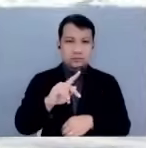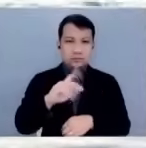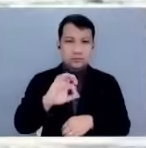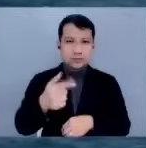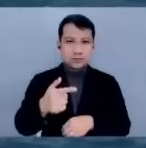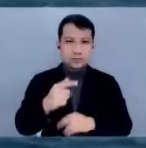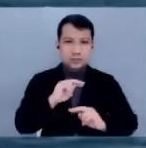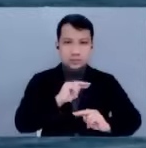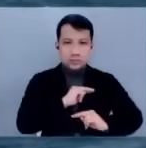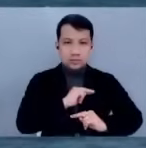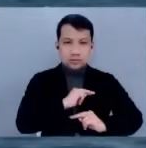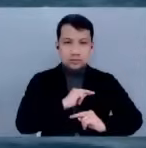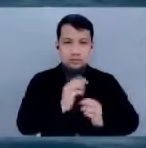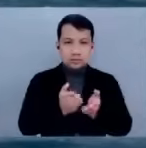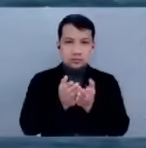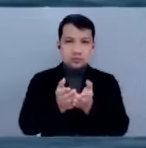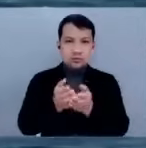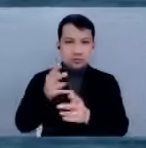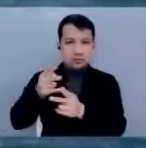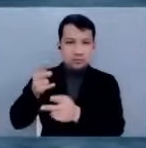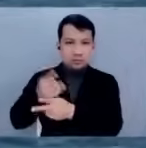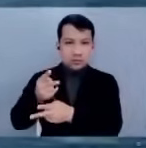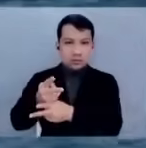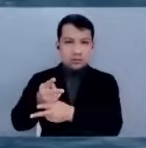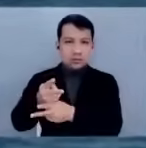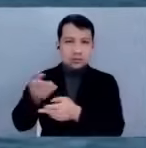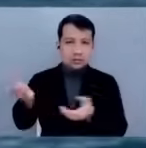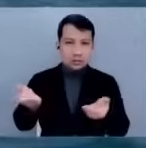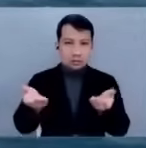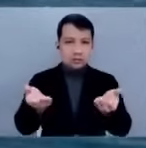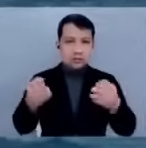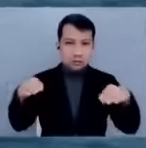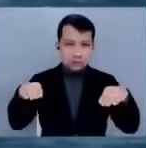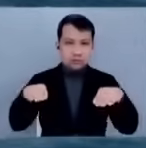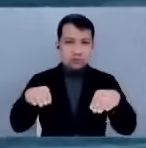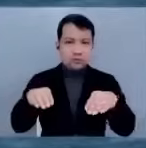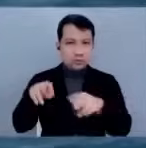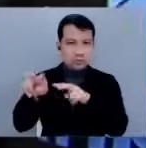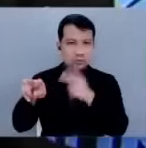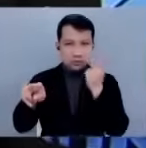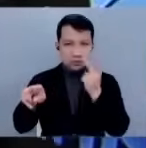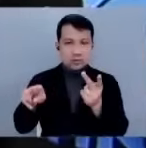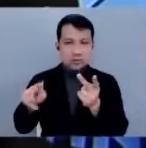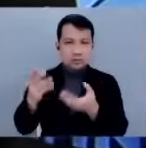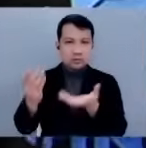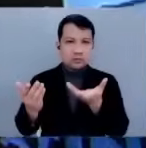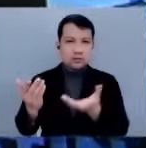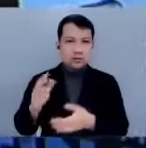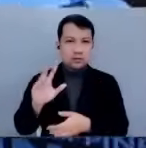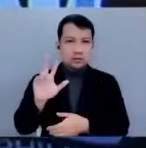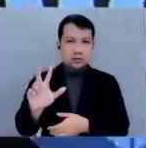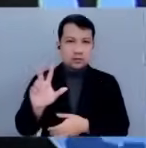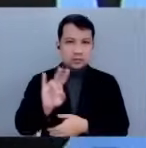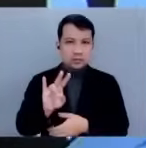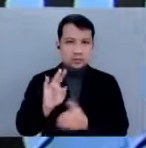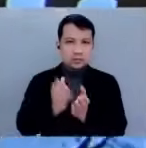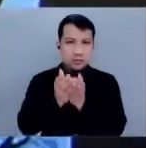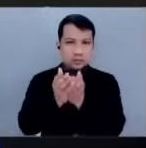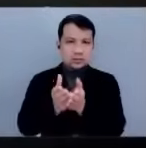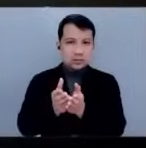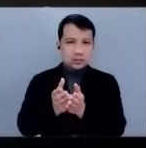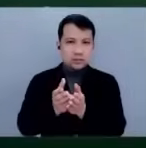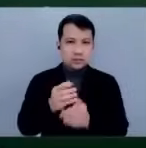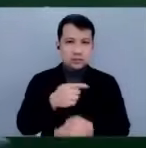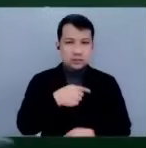sasakyang pandagat para bantayan ang civilian convoy. Lalo't may mga na-monitor na raw na di bababa sa 37 barko ng China sa Baho